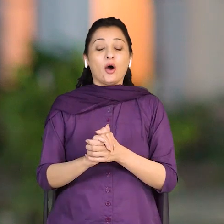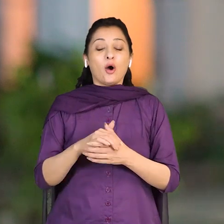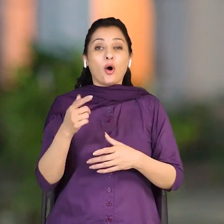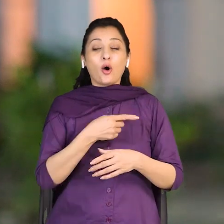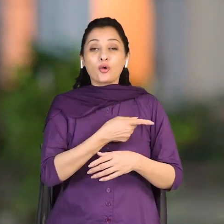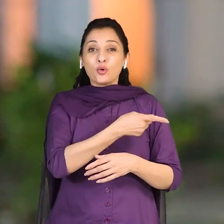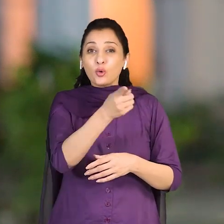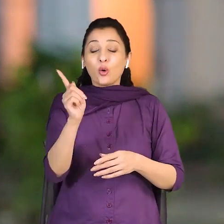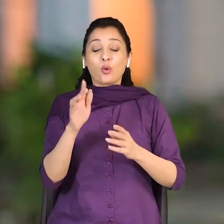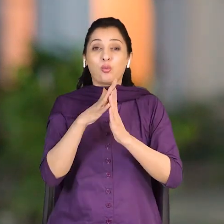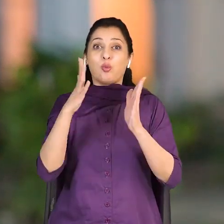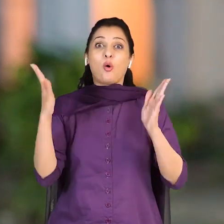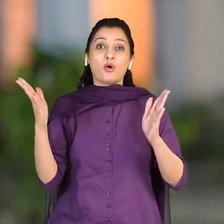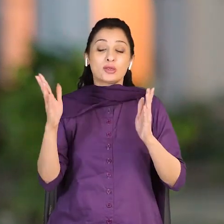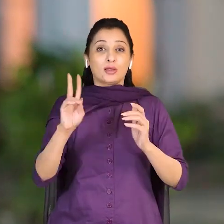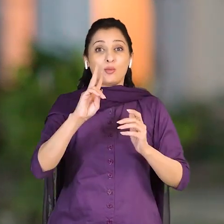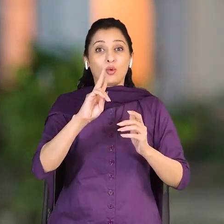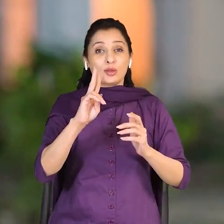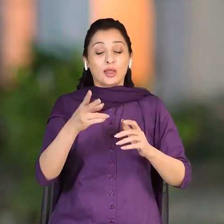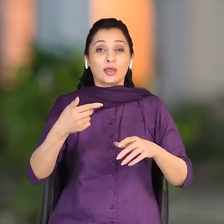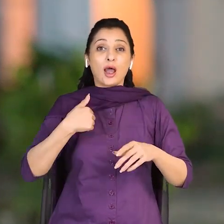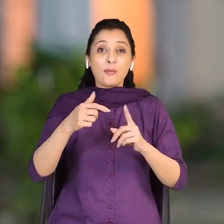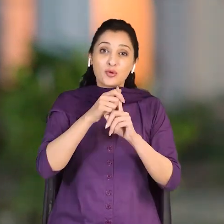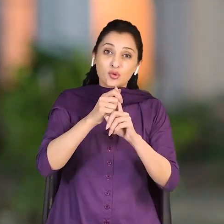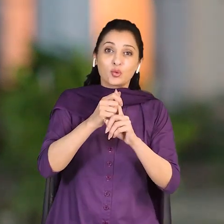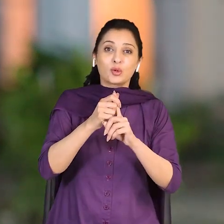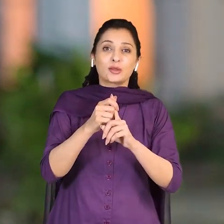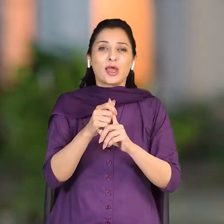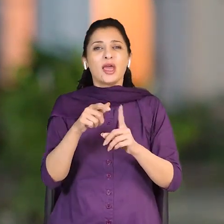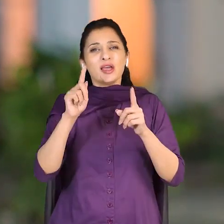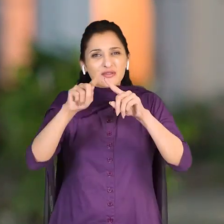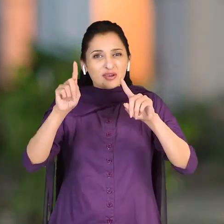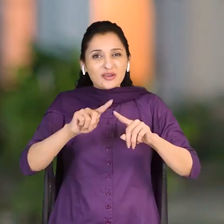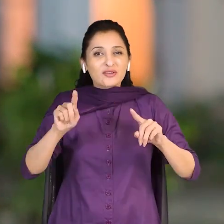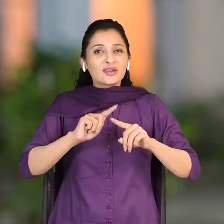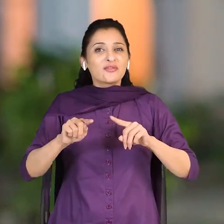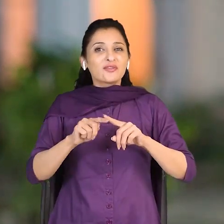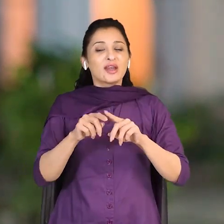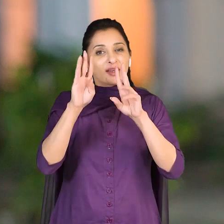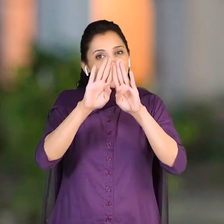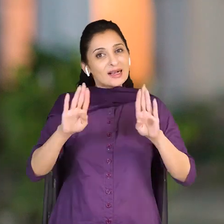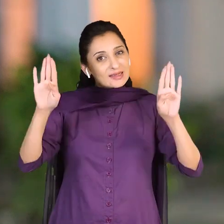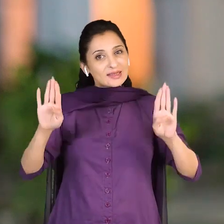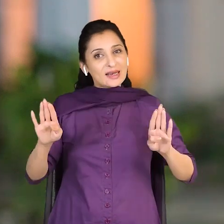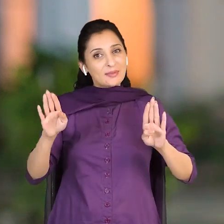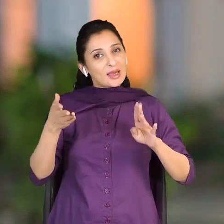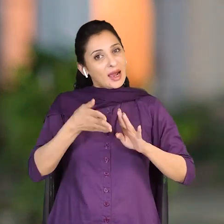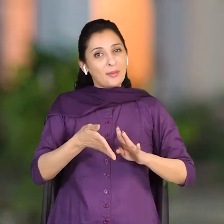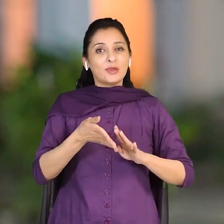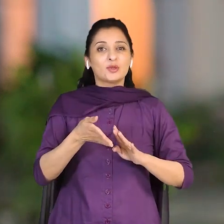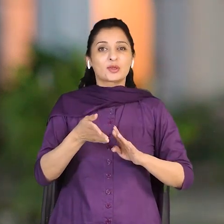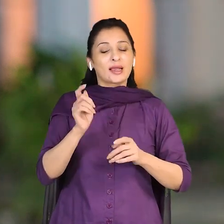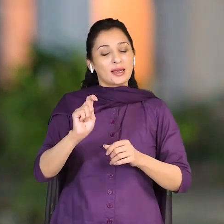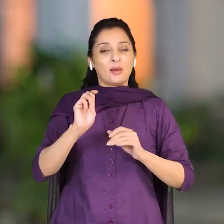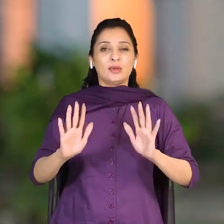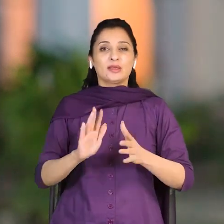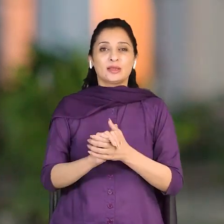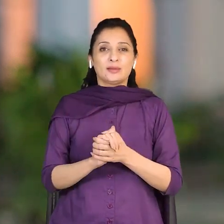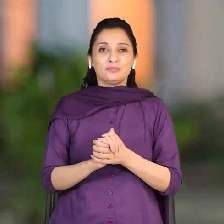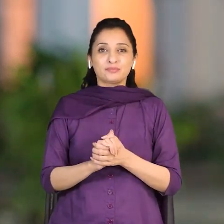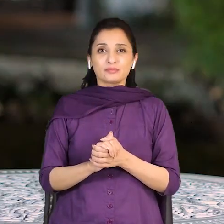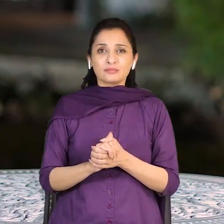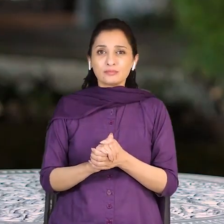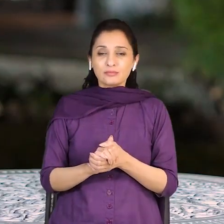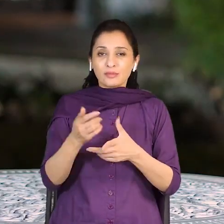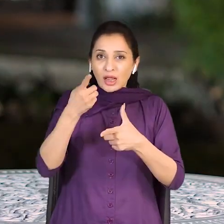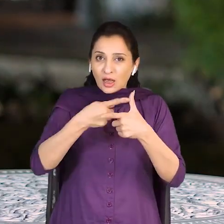इतनी डिमांड है और टूरिस्ट की है। और वही रिक्शे मुख्तलिफ़ ओकेजन्स के लिए भी इस्तेमाल किए जाते हैं। सो और लाहौर फोर्ट